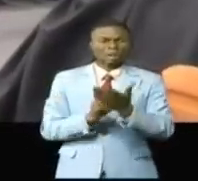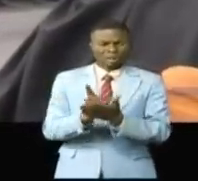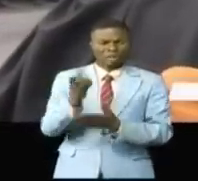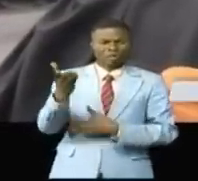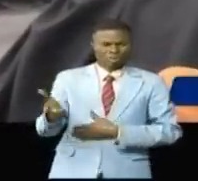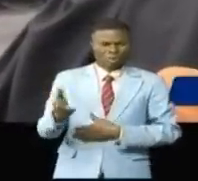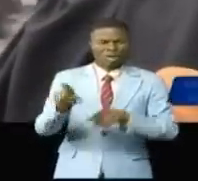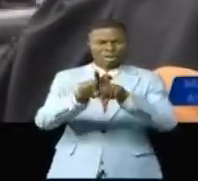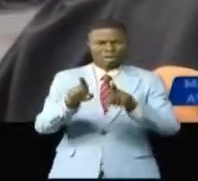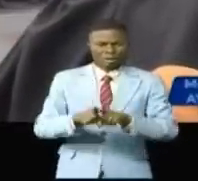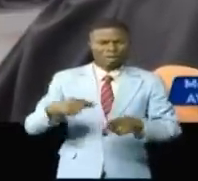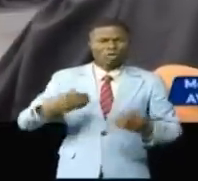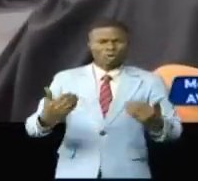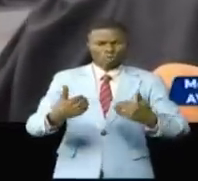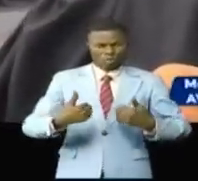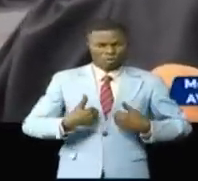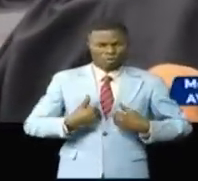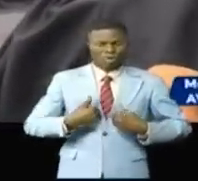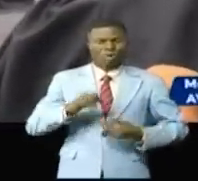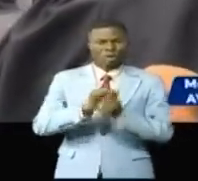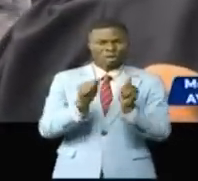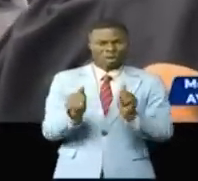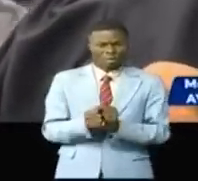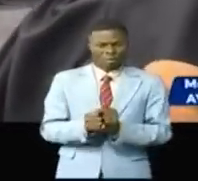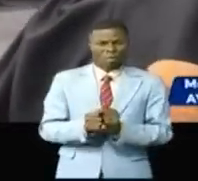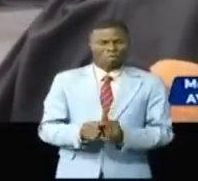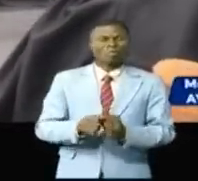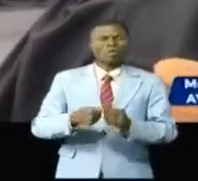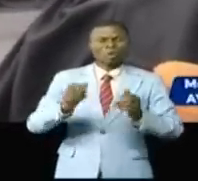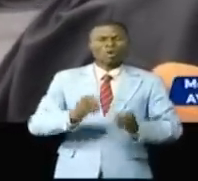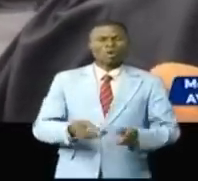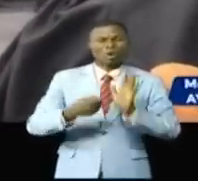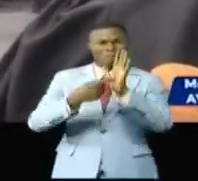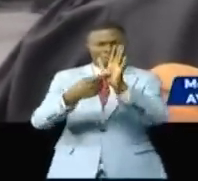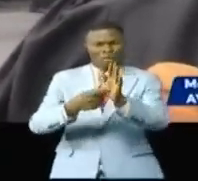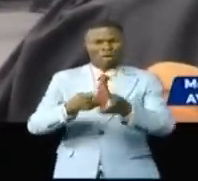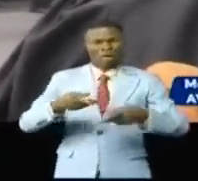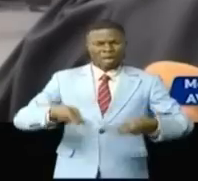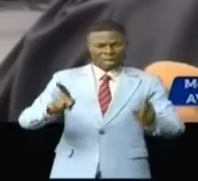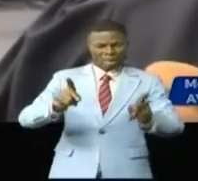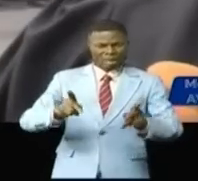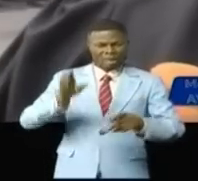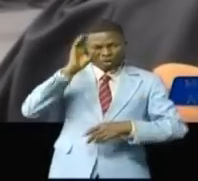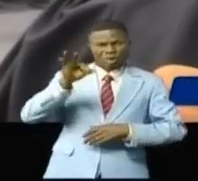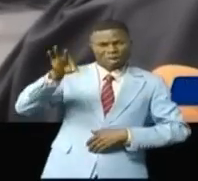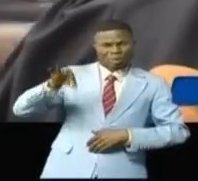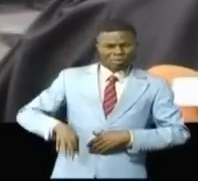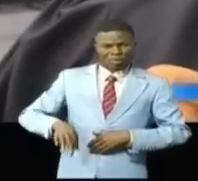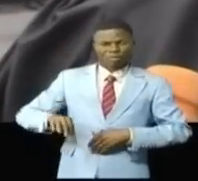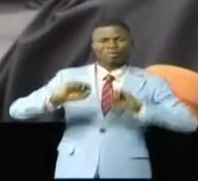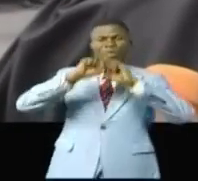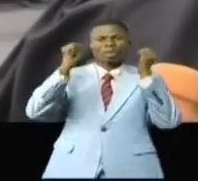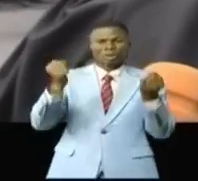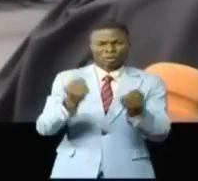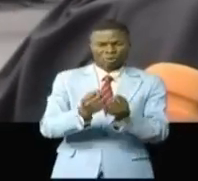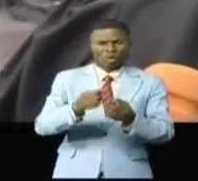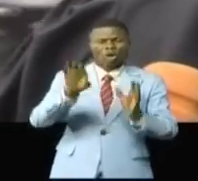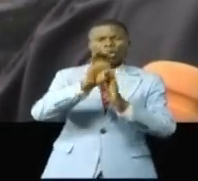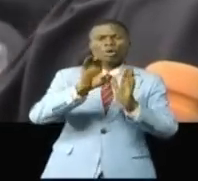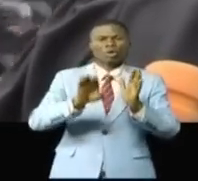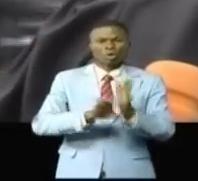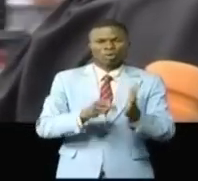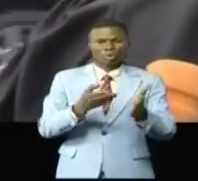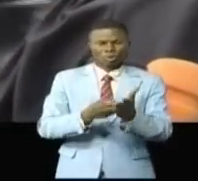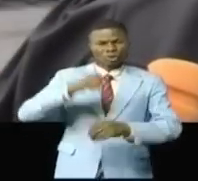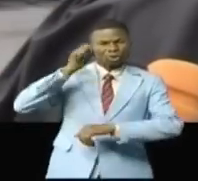avons voulu que l'affaire soit mise en état pour nous permettre de mieux défendre les intérêts de la CVM dans les conditions